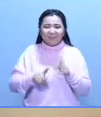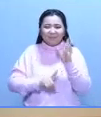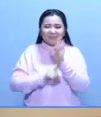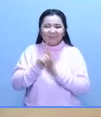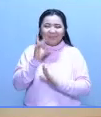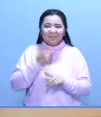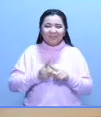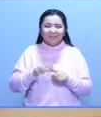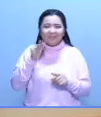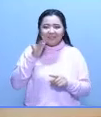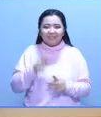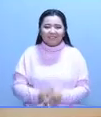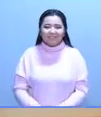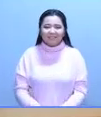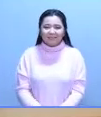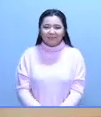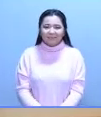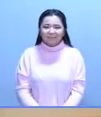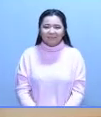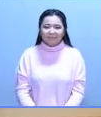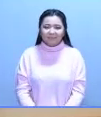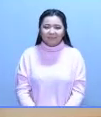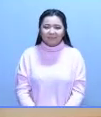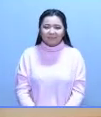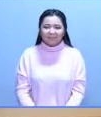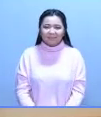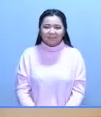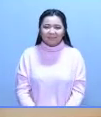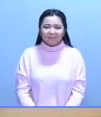көмектеспекші болған. Айыл Мұрахымжанов, Әйгерім Бозанбаева, Әмір Ерланұлы, Ертіс ақпарат.